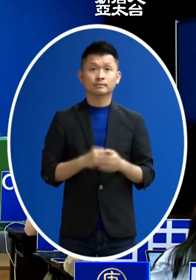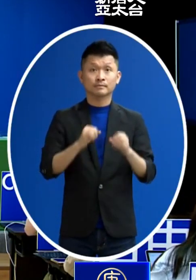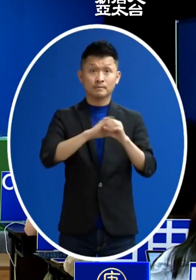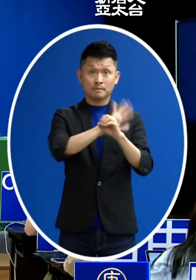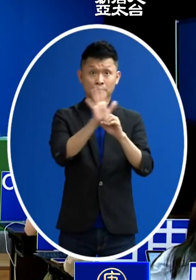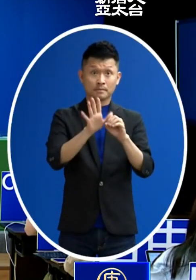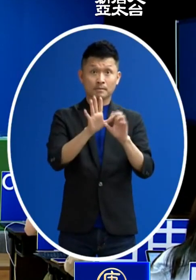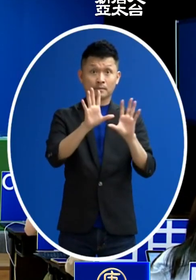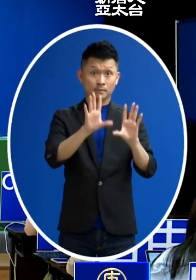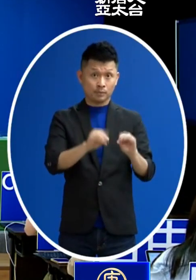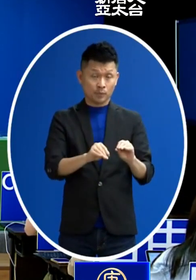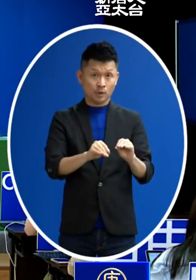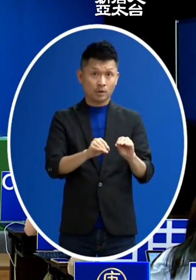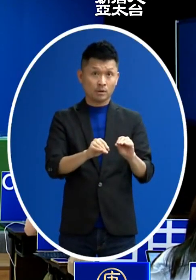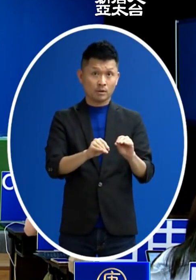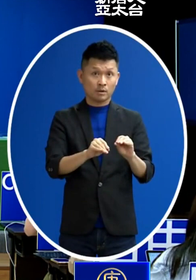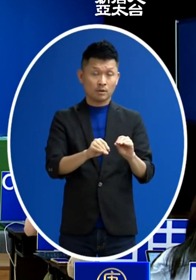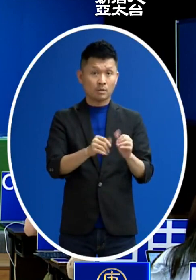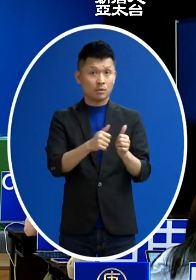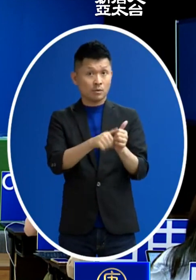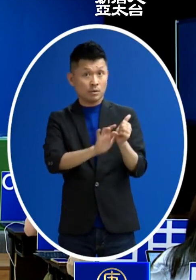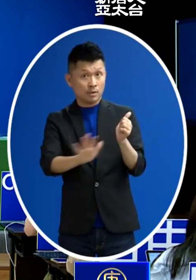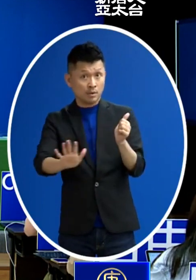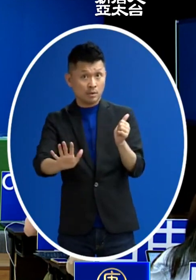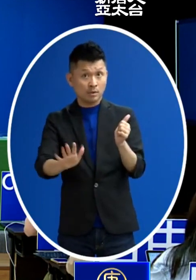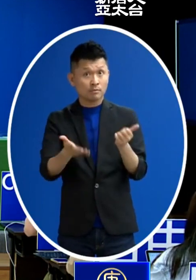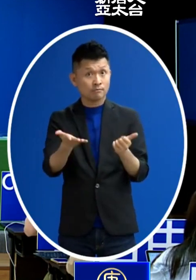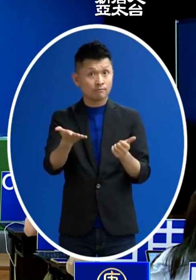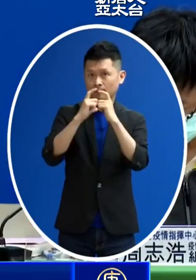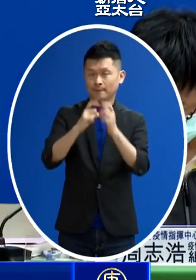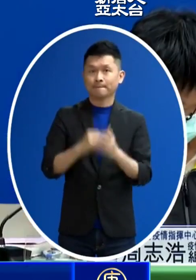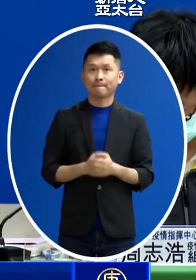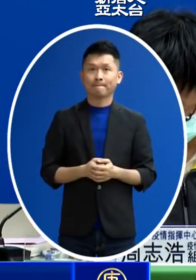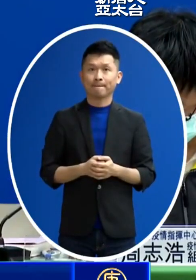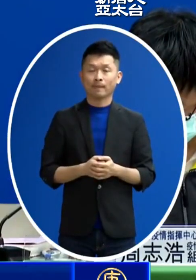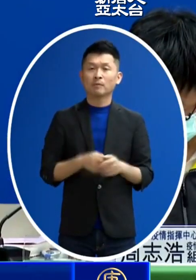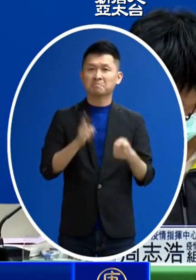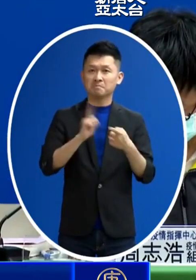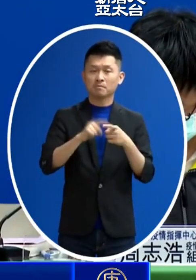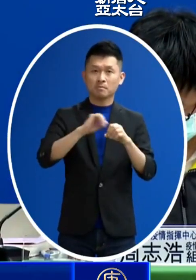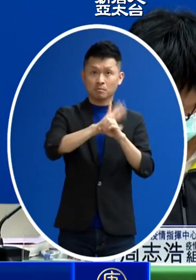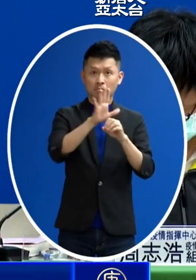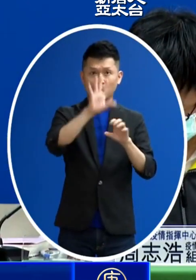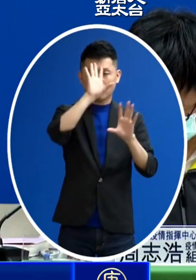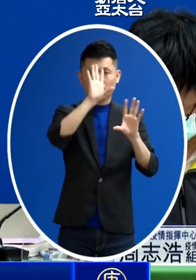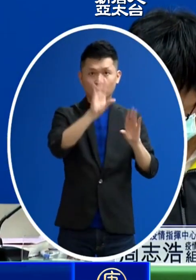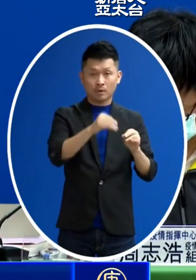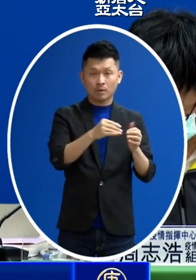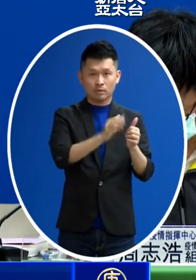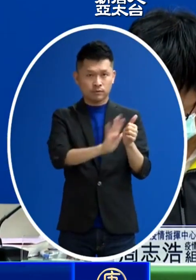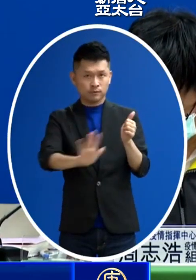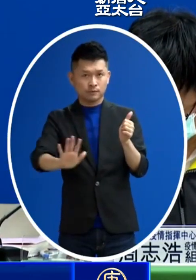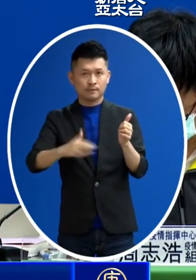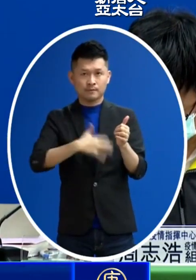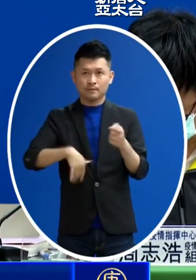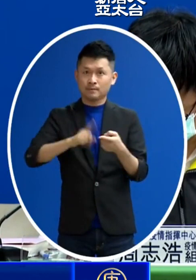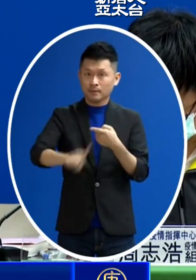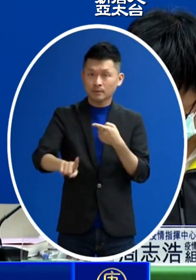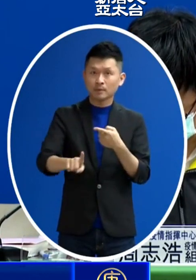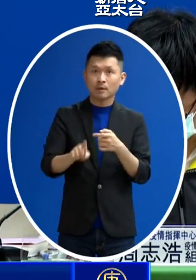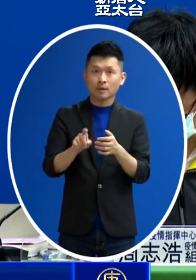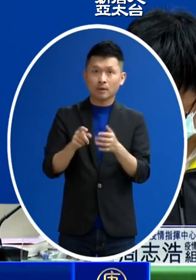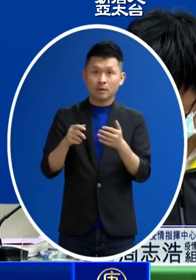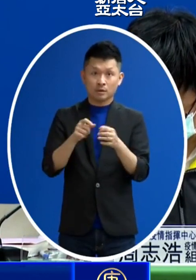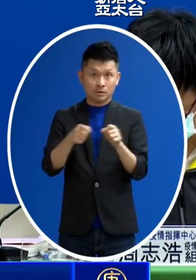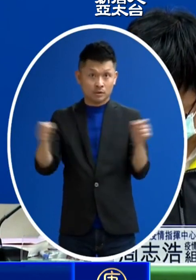病毒株感染者容易出现肺纤维化后遗症。 长新冠门诊里面的主力的这个照顾科别